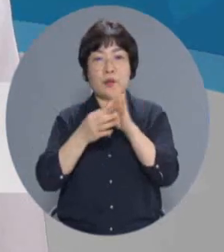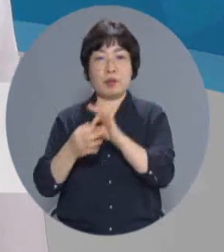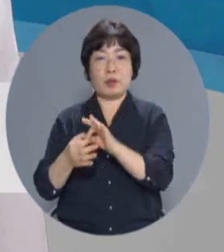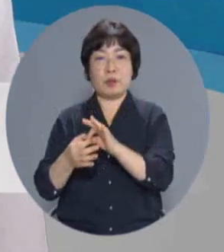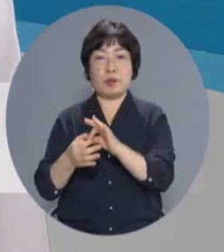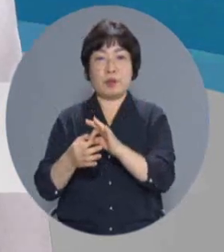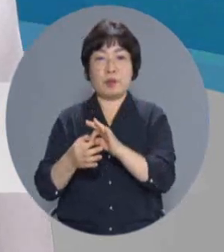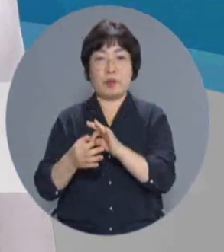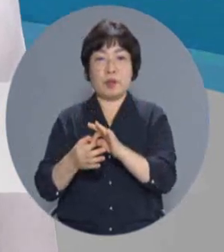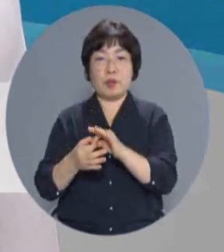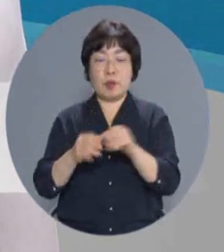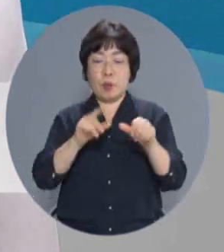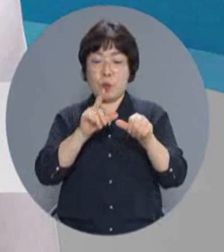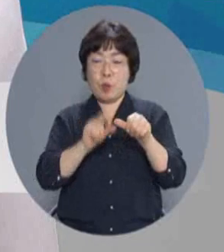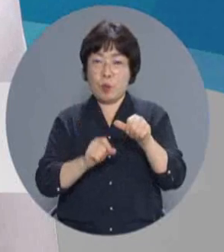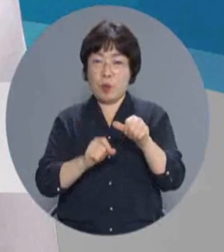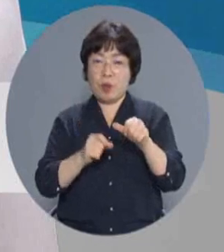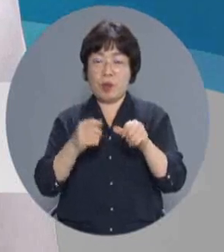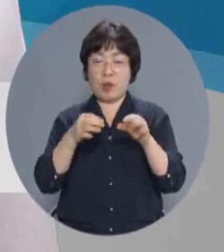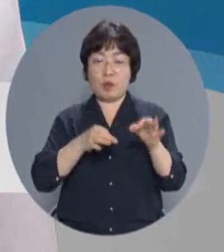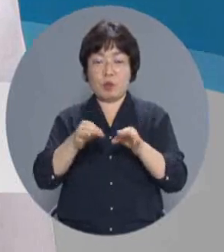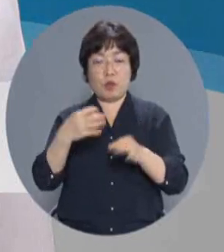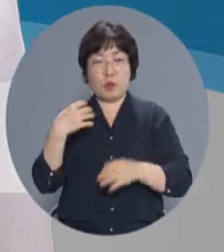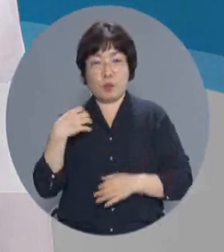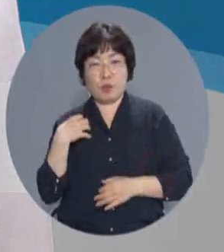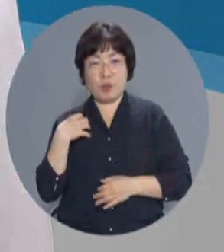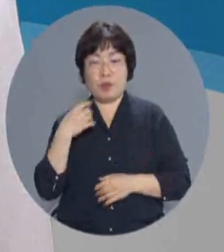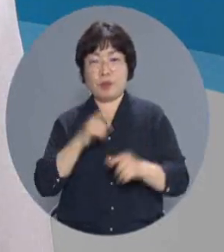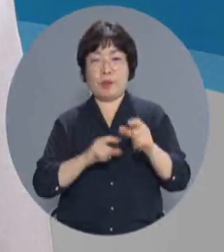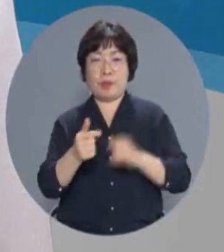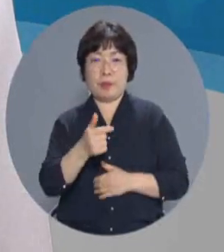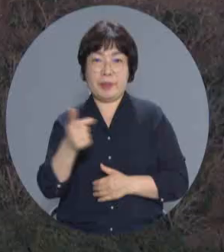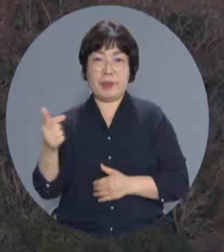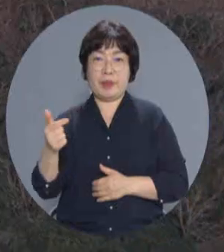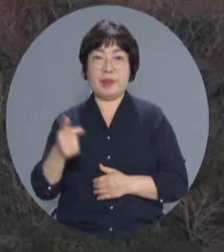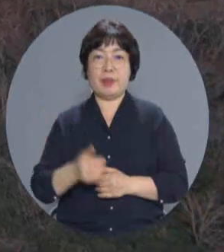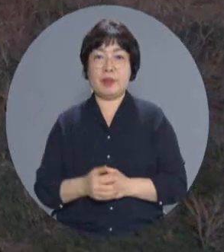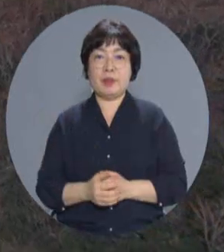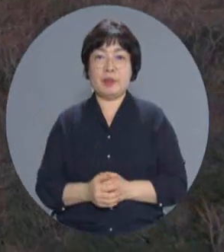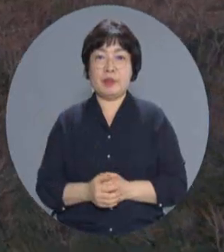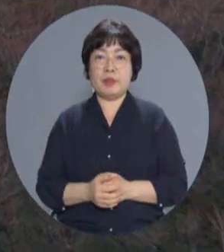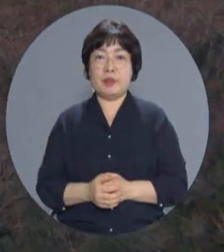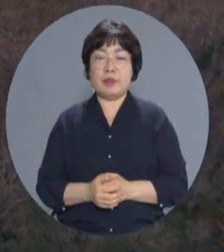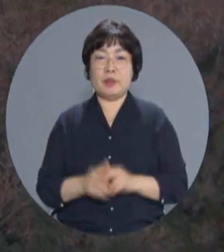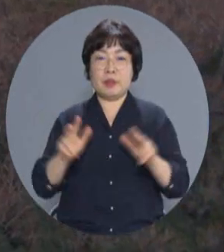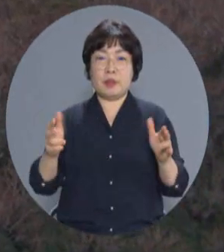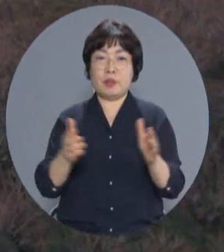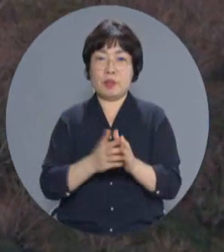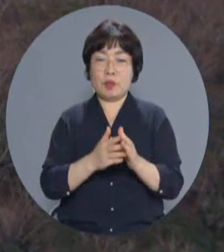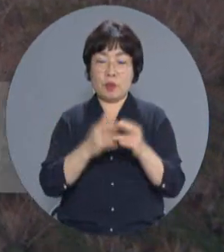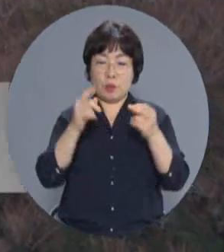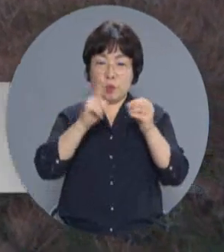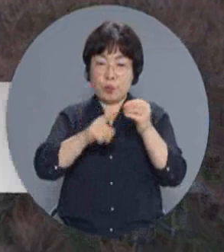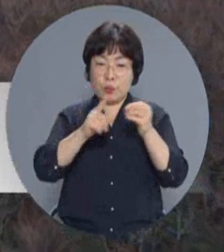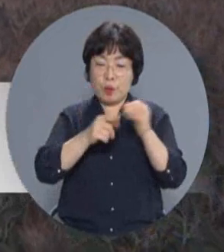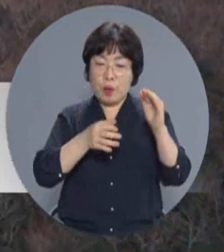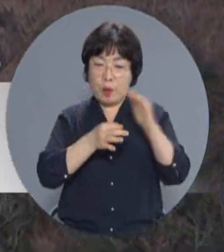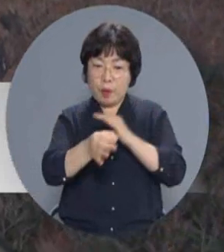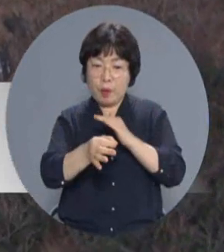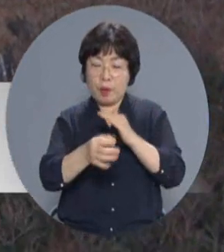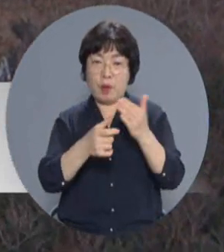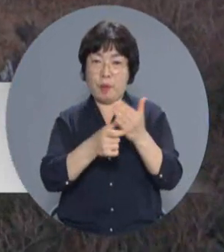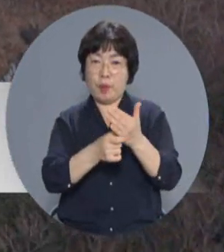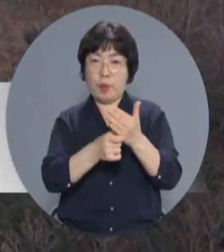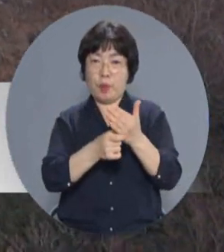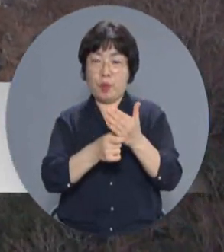가정의 달을 맞아 가계부담은 오히려 커질 것으로 보입니다 그동안 주요 사찰에서 입장료처럼